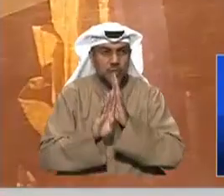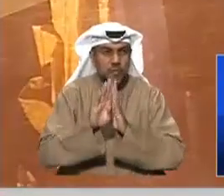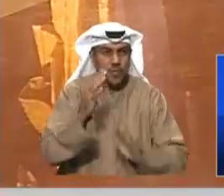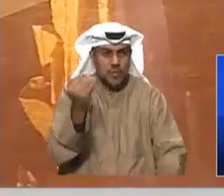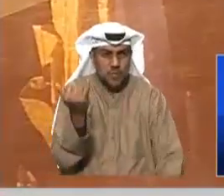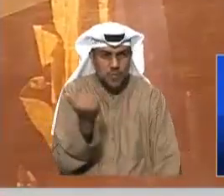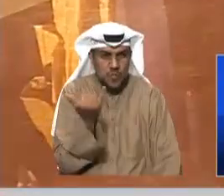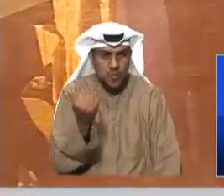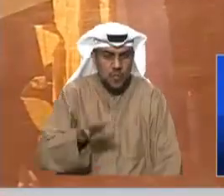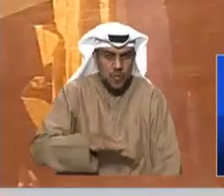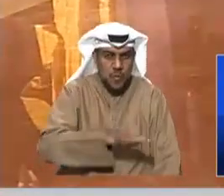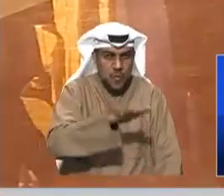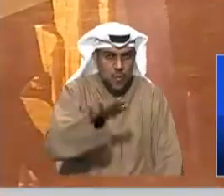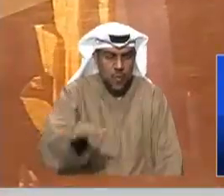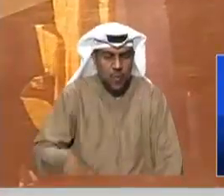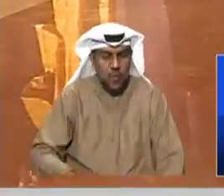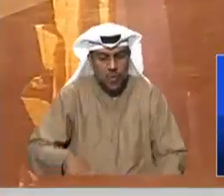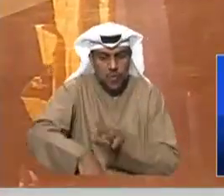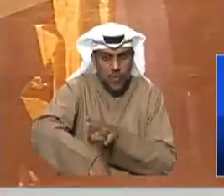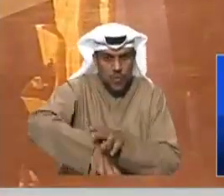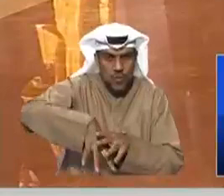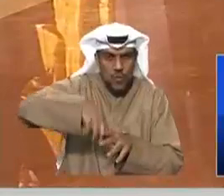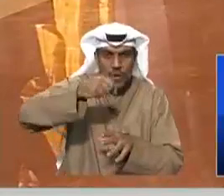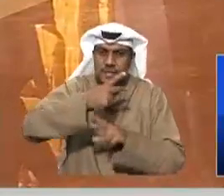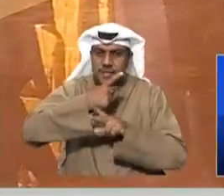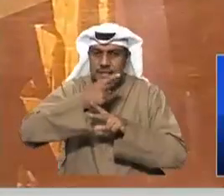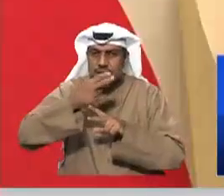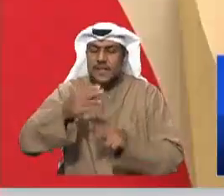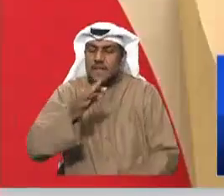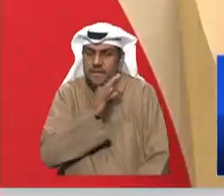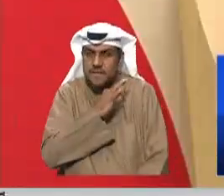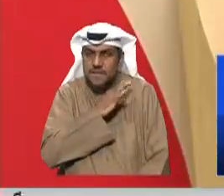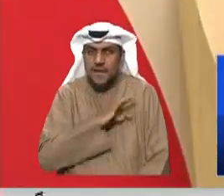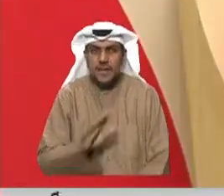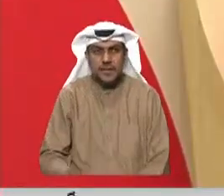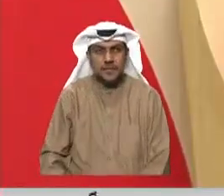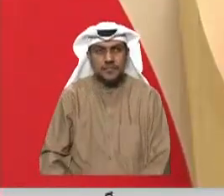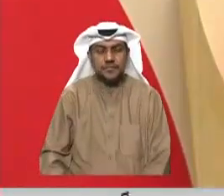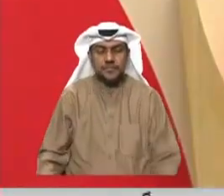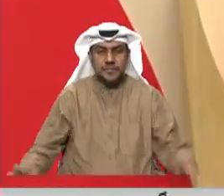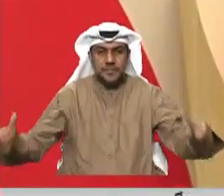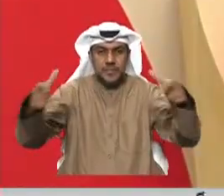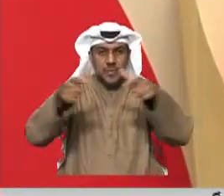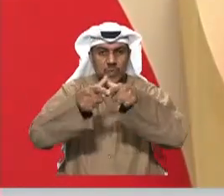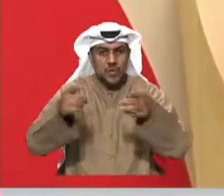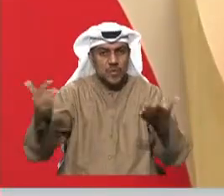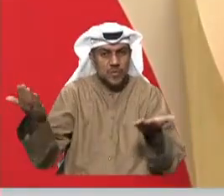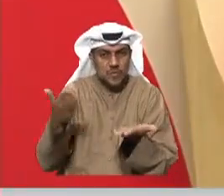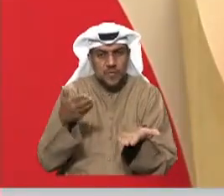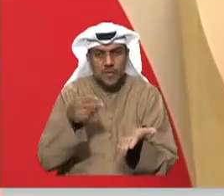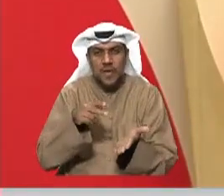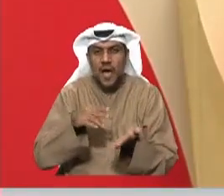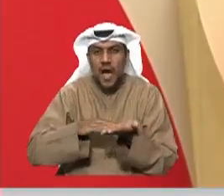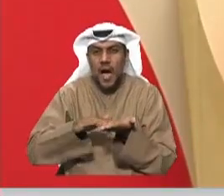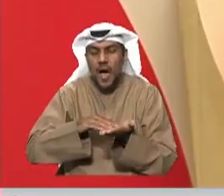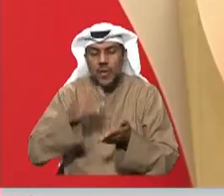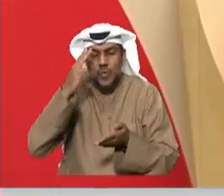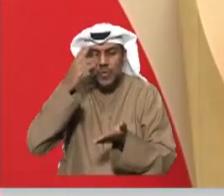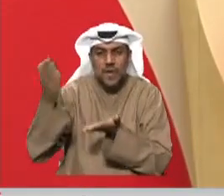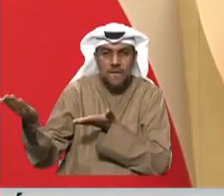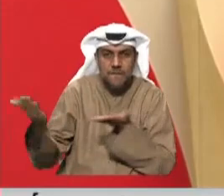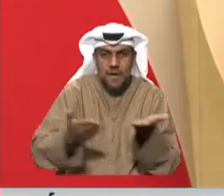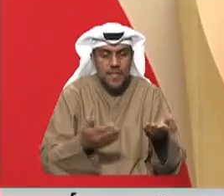متكاملا لإنتاج المعادن الخضراء. تسعى المملكة من خلال استضافة هذا الاجتماع والمؤتمر إلى استشراف مستقبل